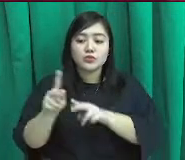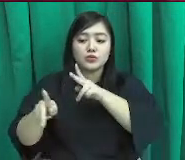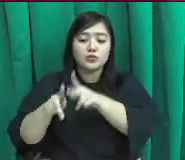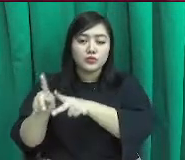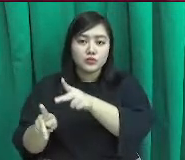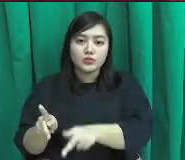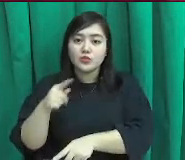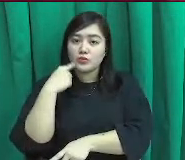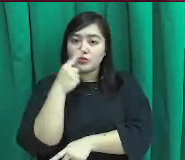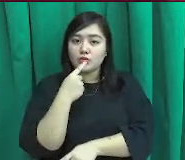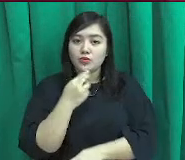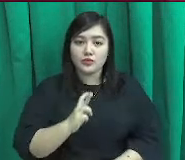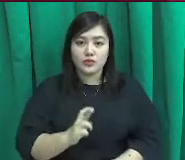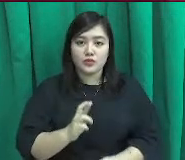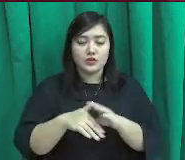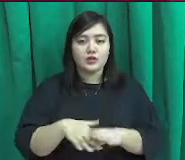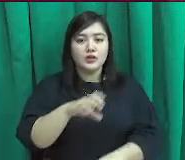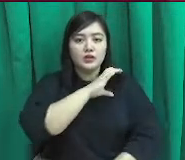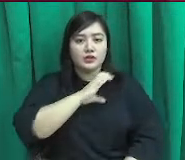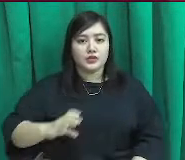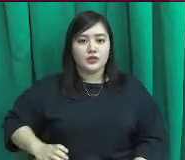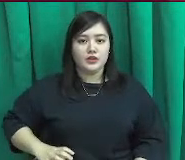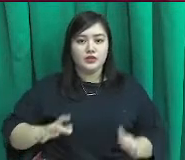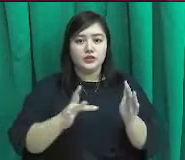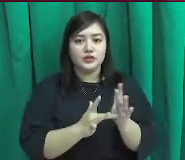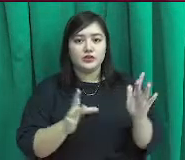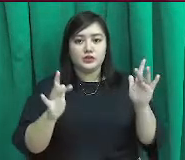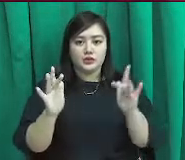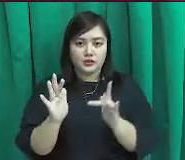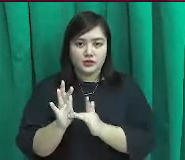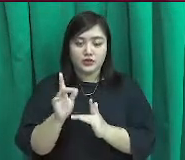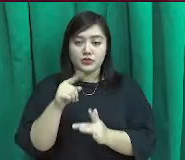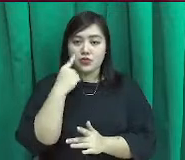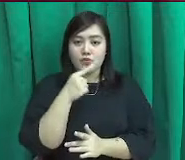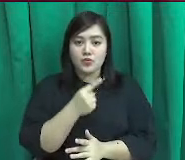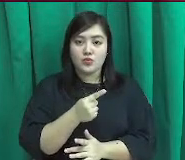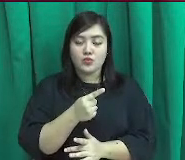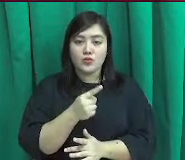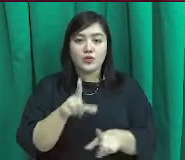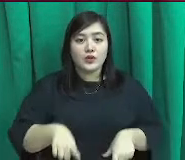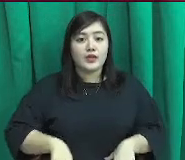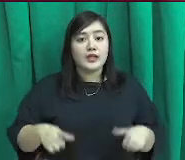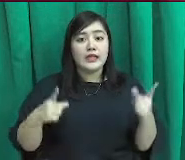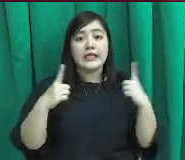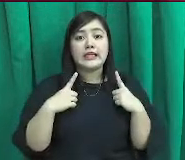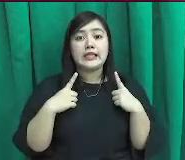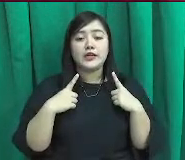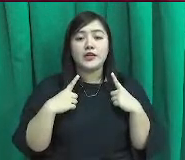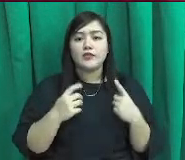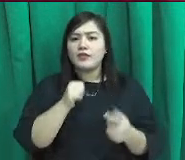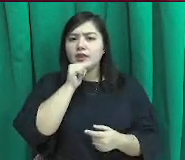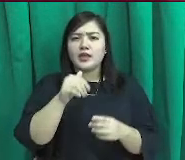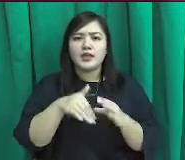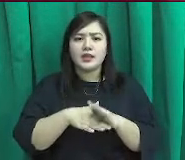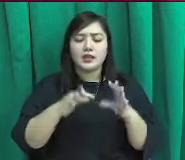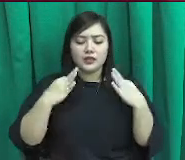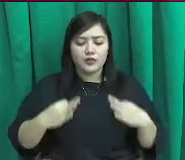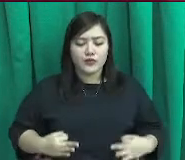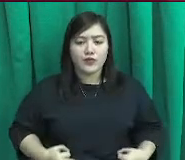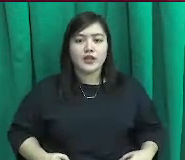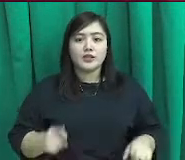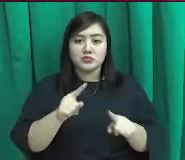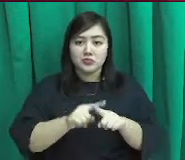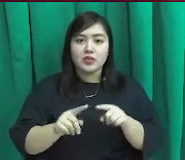So yun po yung napakahalaga na sabi nga, in another passage, na yun yung earnest inheritance natin from the